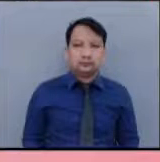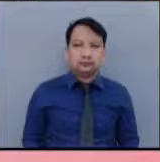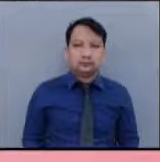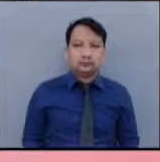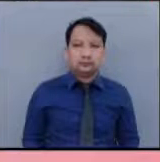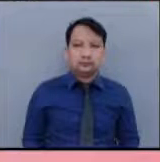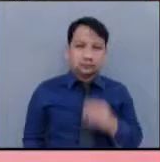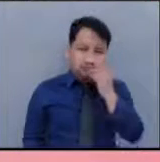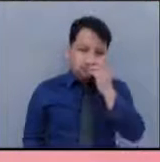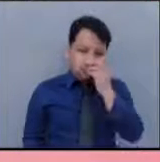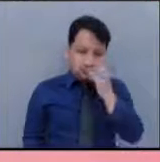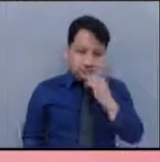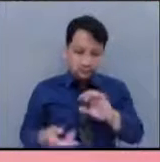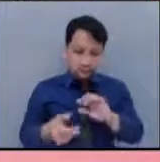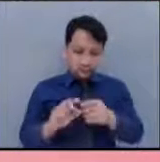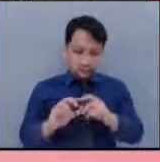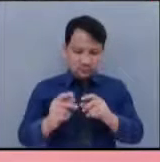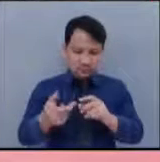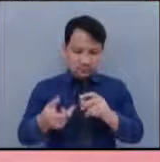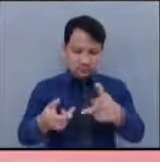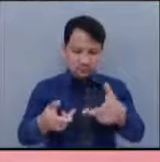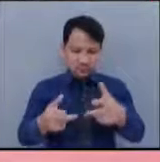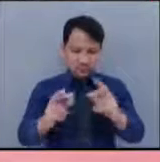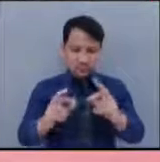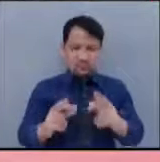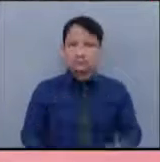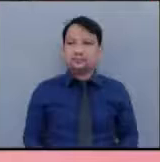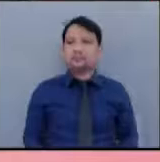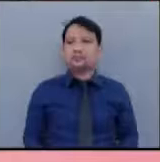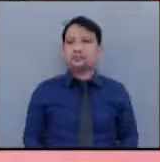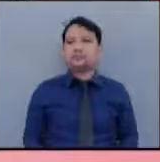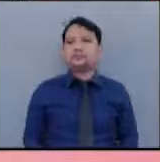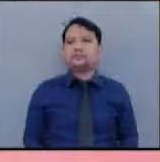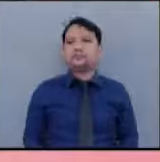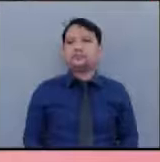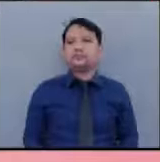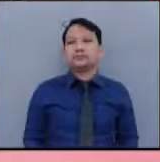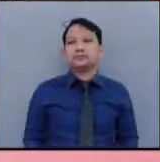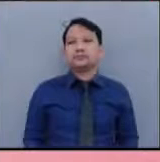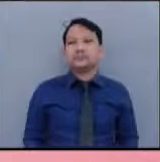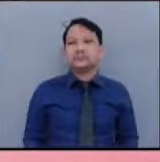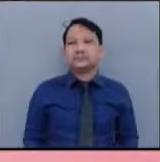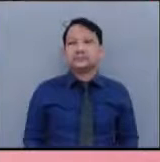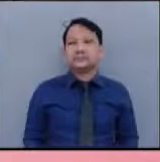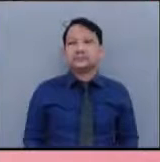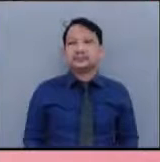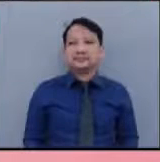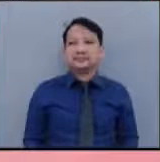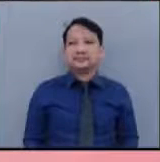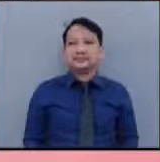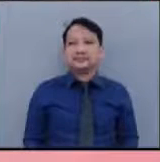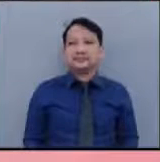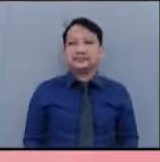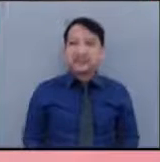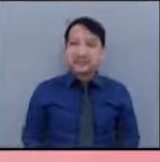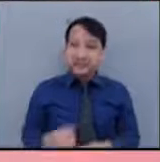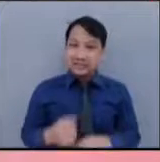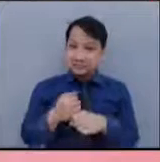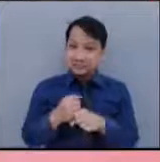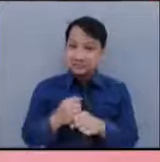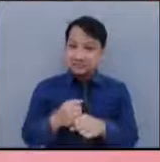Bakit parang hindi ko magawa? Triangle. Baliktad kasi. Gap. Makakabuo kayo ng parang